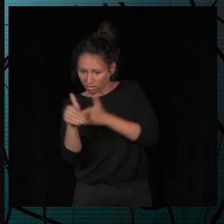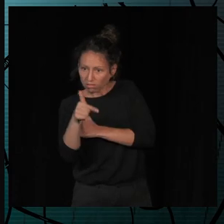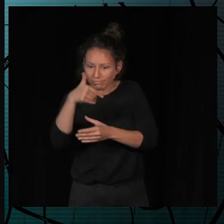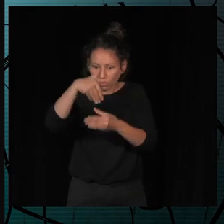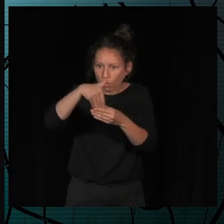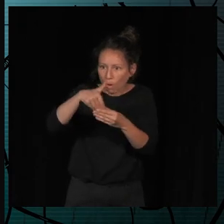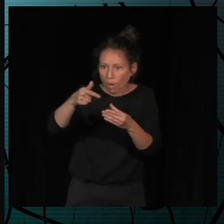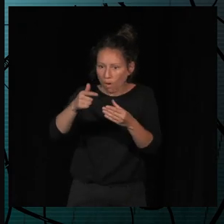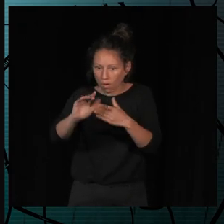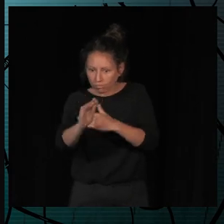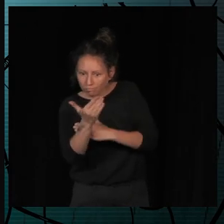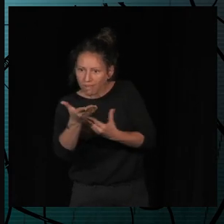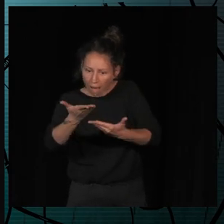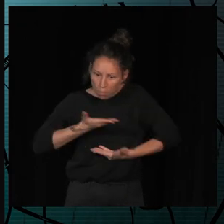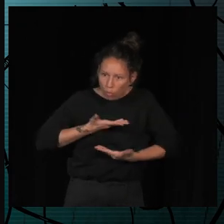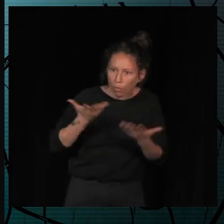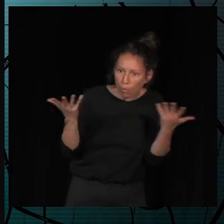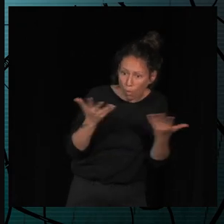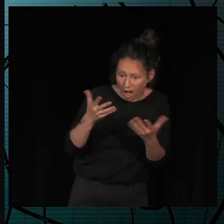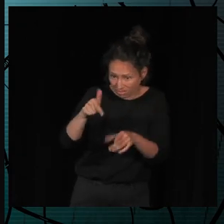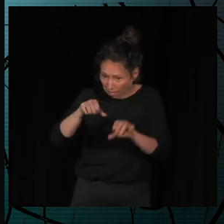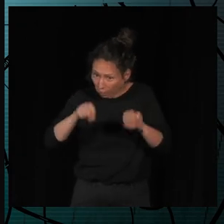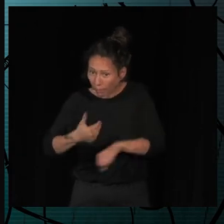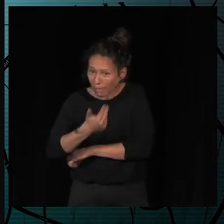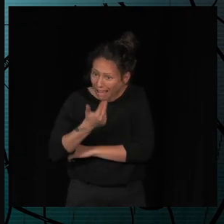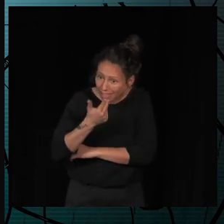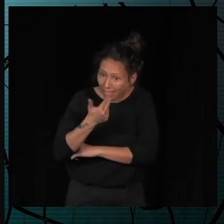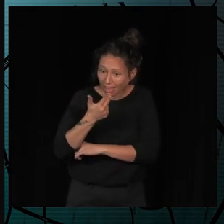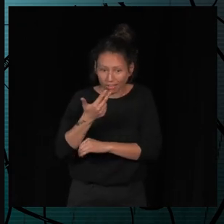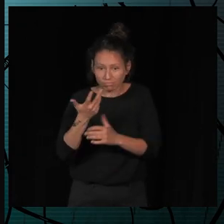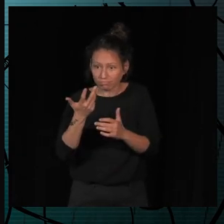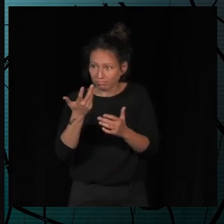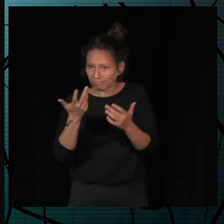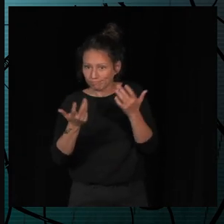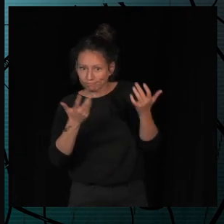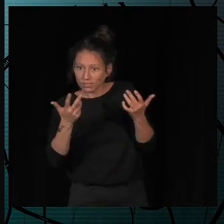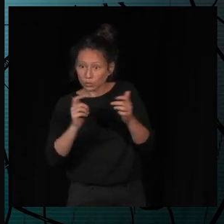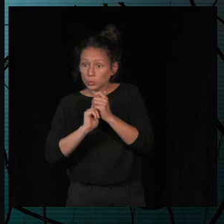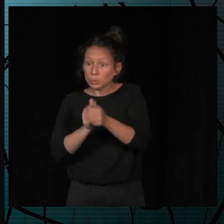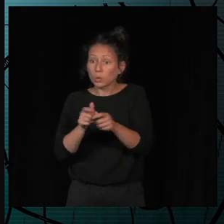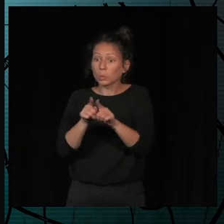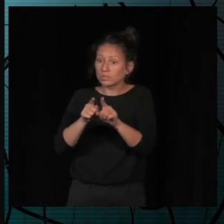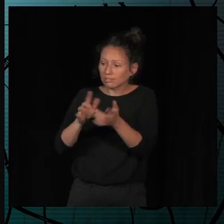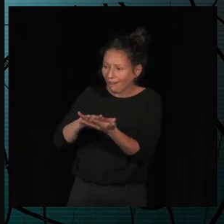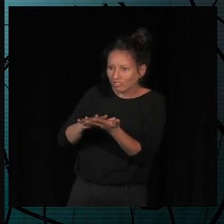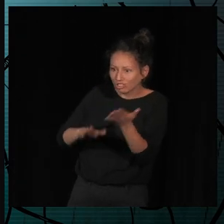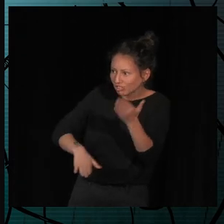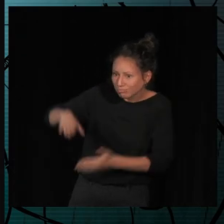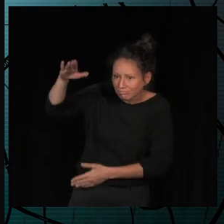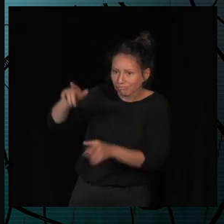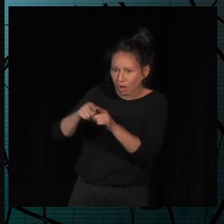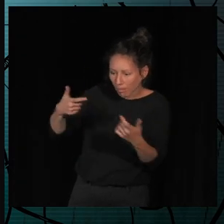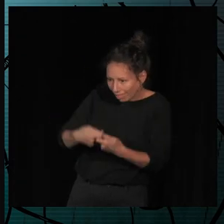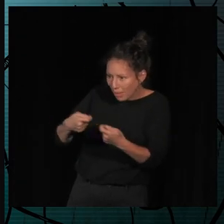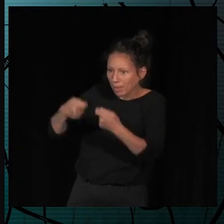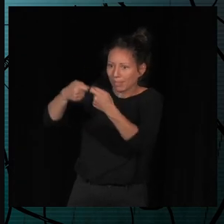est-ce que la pratique est qualitative est-ce qu'on a des contenus qui sont qualitatifs et adaptés et pertinents aux âes de de chacun et est-ce que c'est